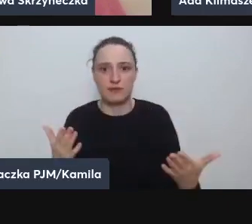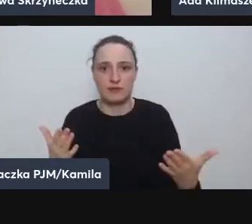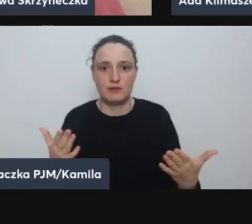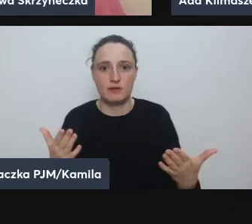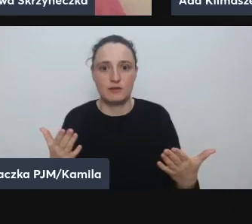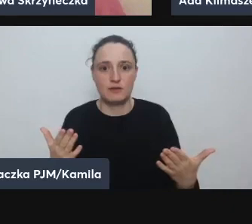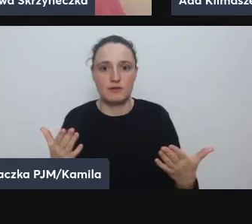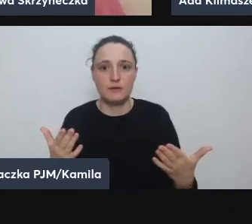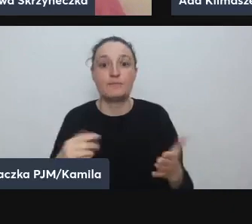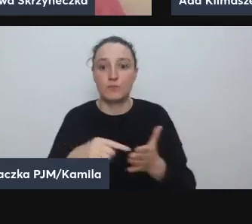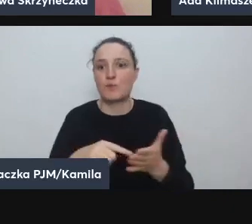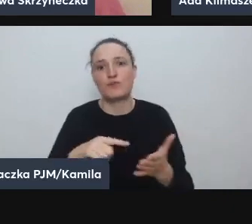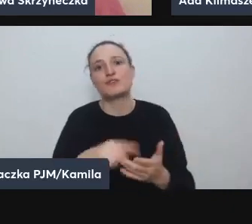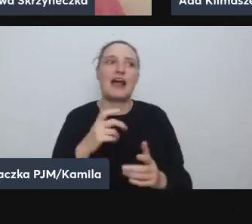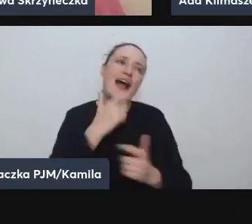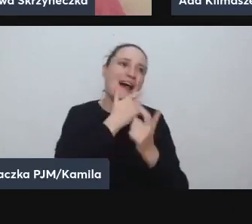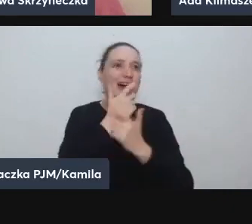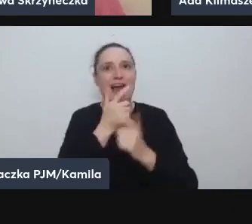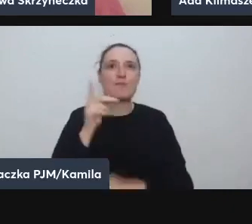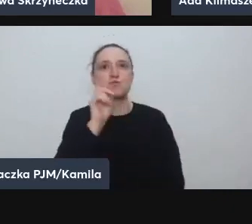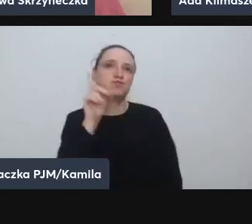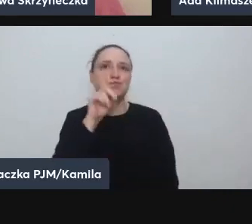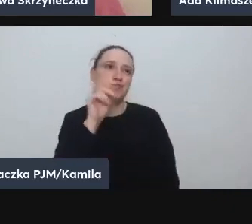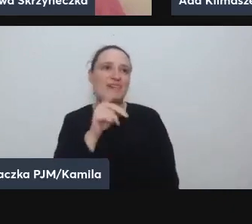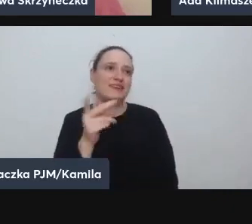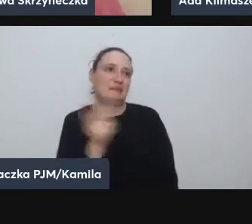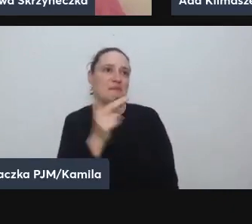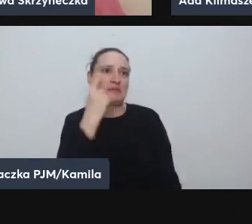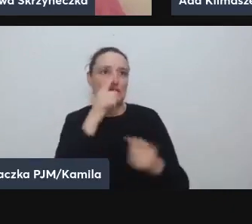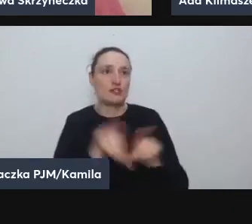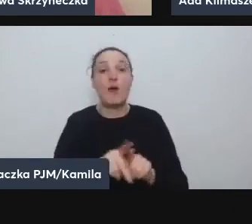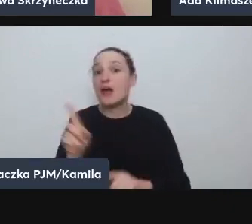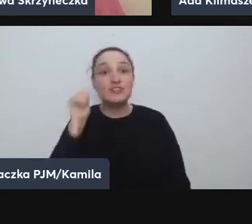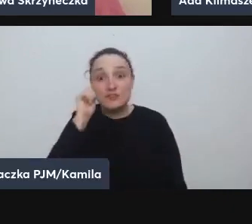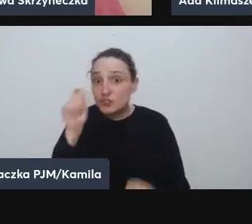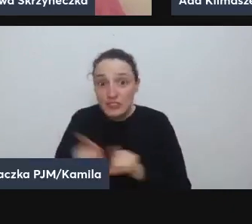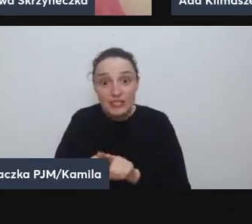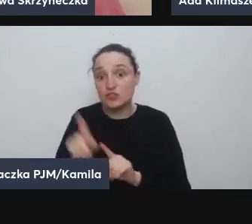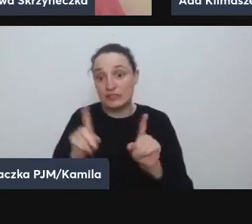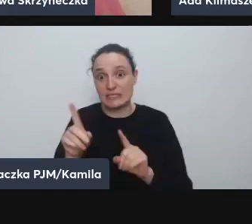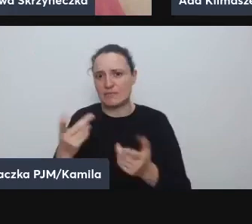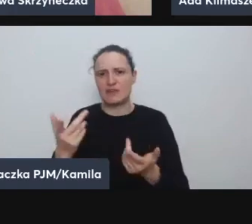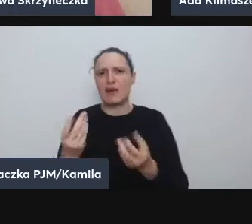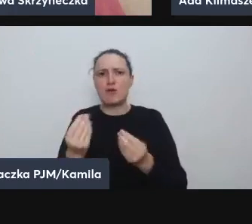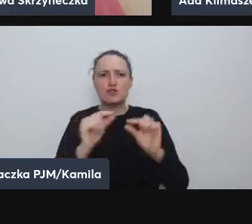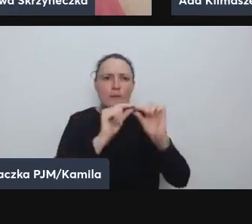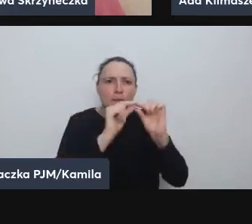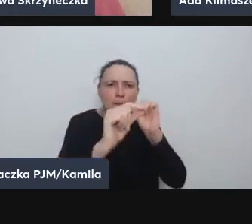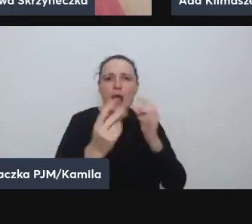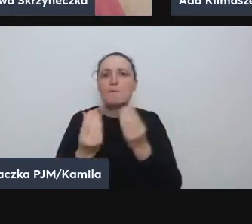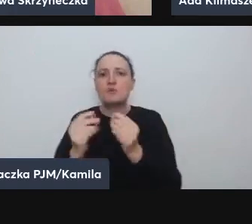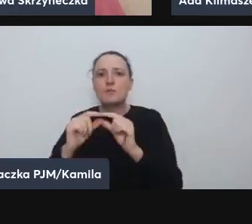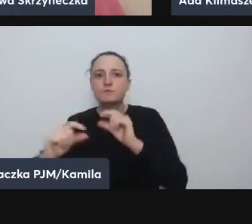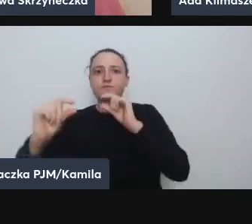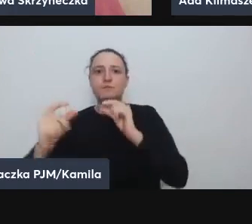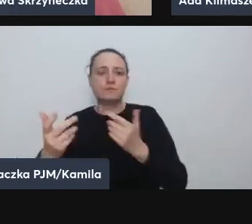nie, bo to są zawsze śmiechy, że chłopaki tego nie rozróżniają, ale dziewczyny też mają pytania, jakby wkładki do czego i w ogóle, więc pokazuję. Pokazuję